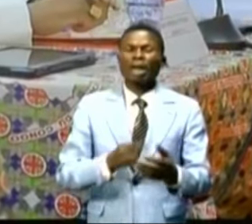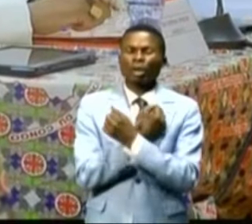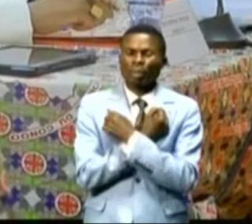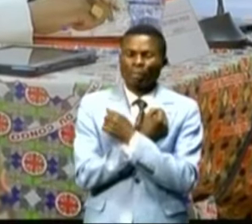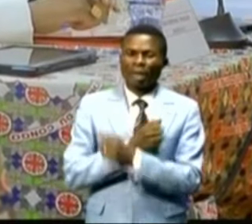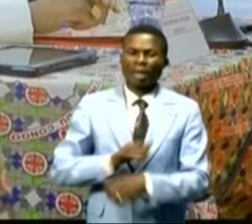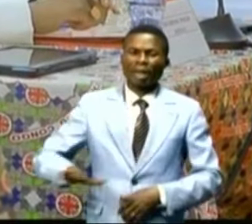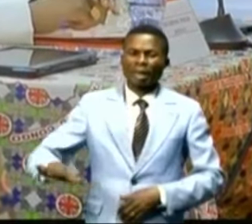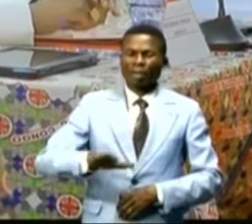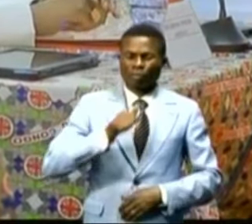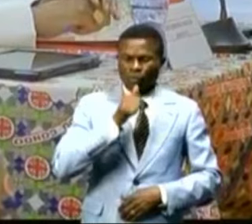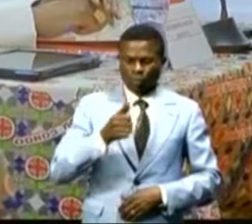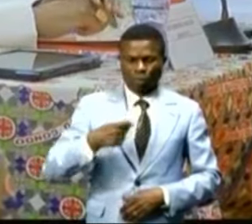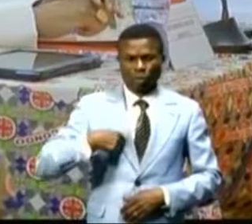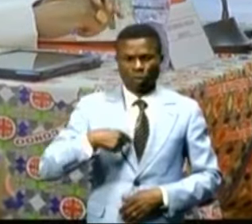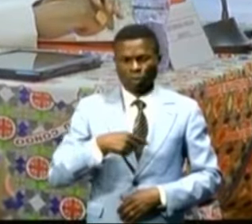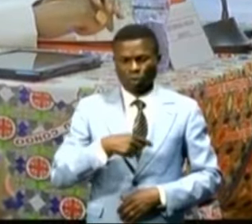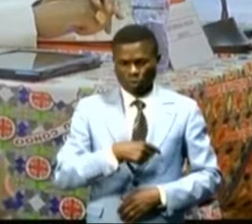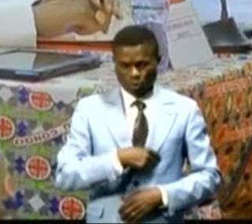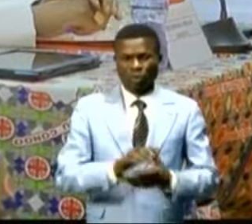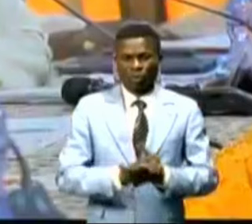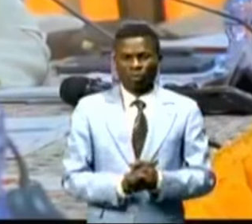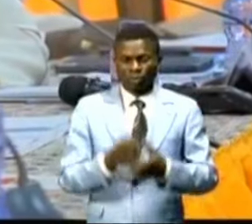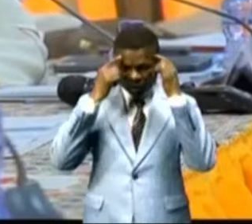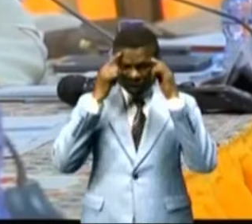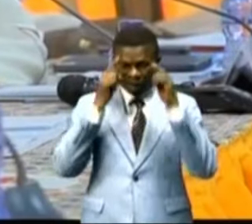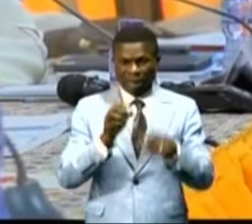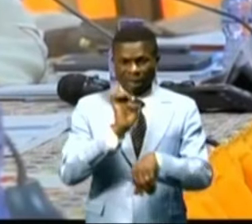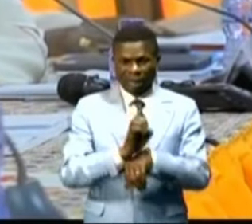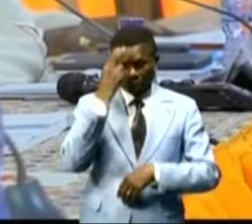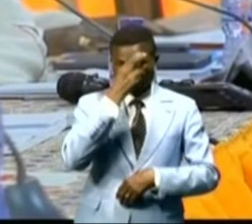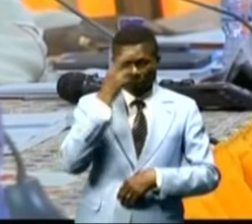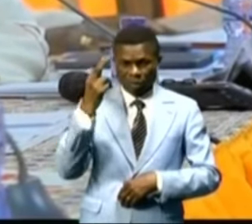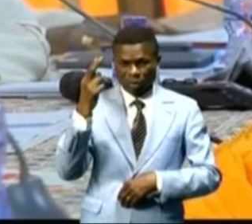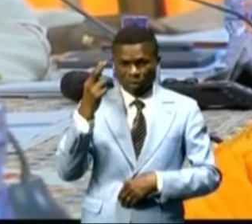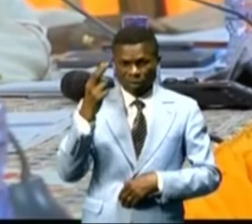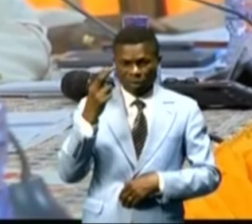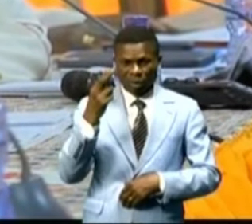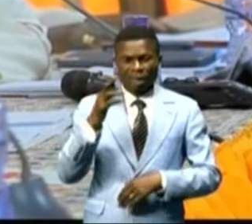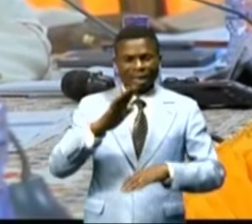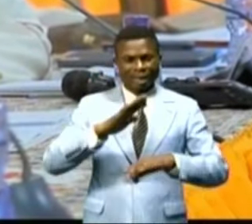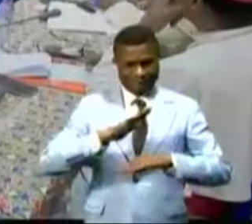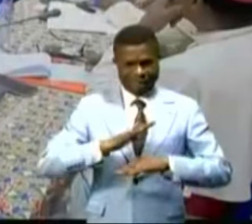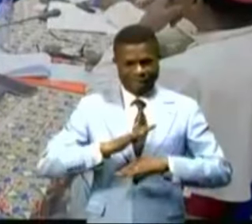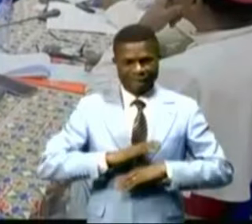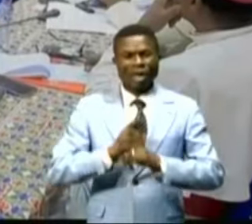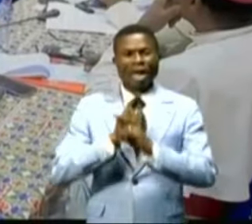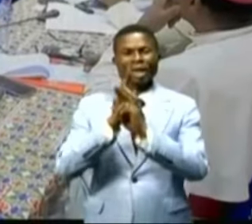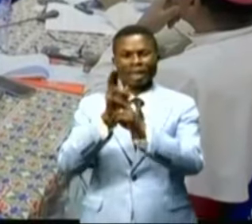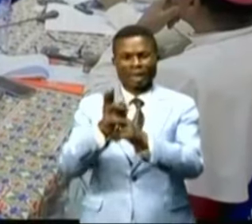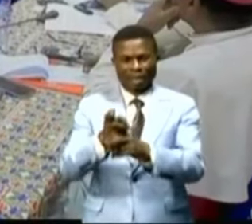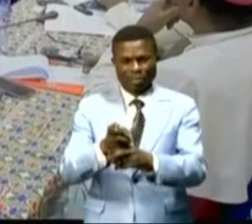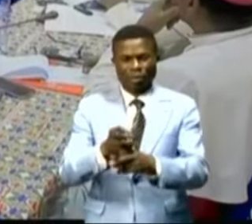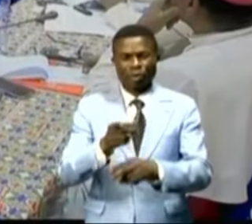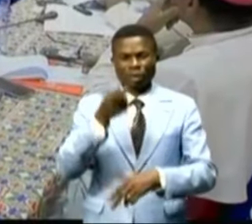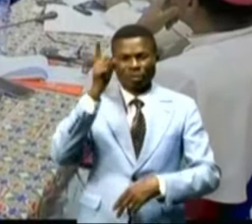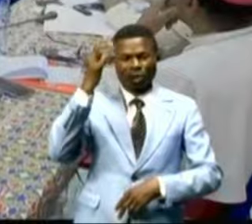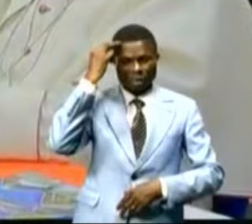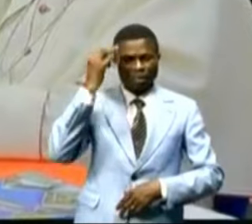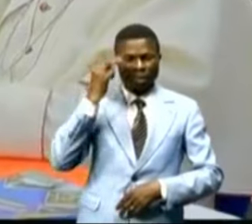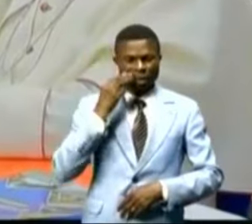haute instance décisionnelle de l'Église catholique en RDC s'est dite satisfaite des échanges avec Judith